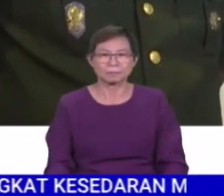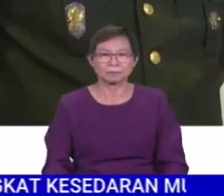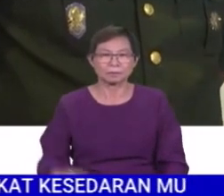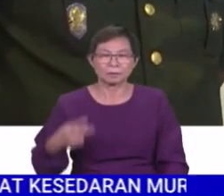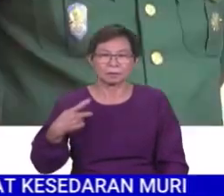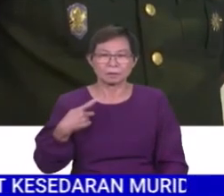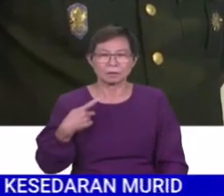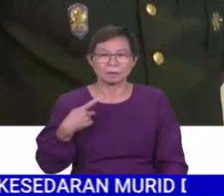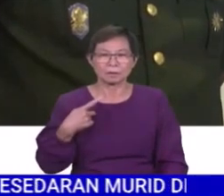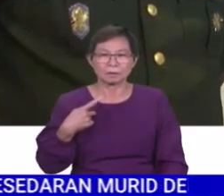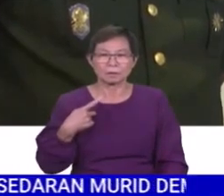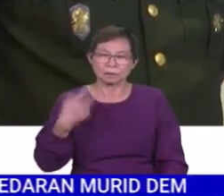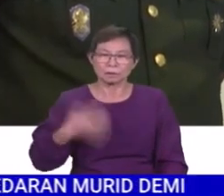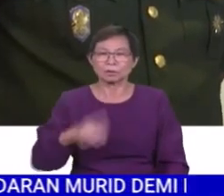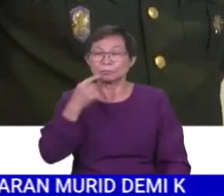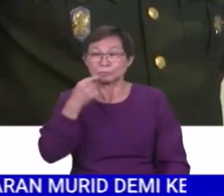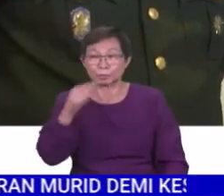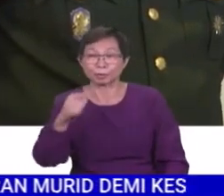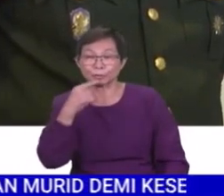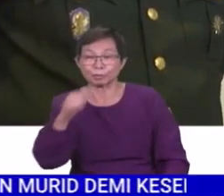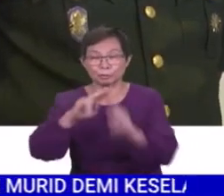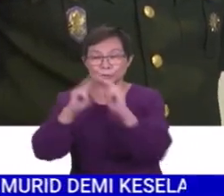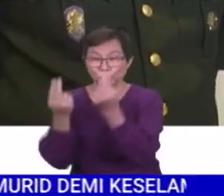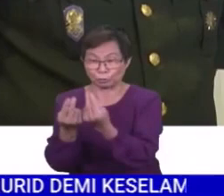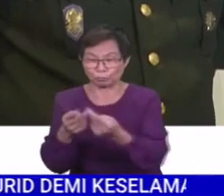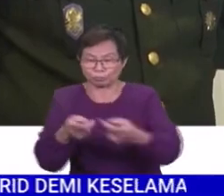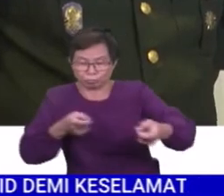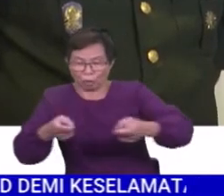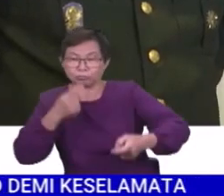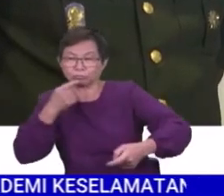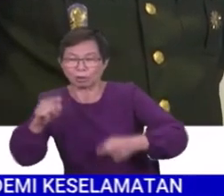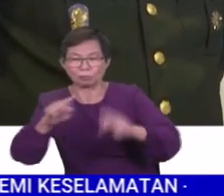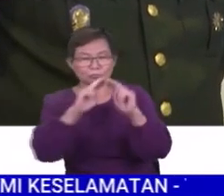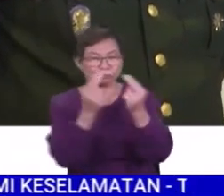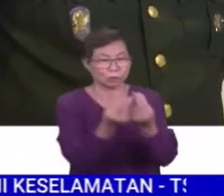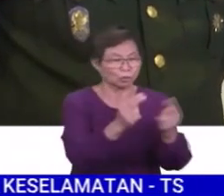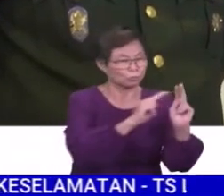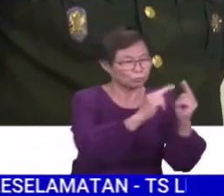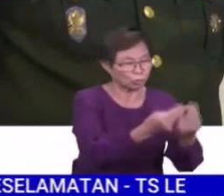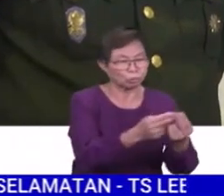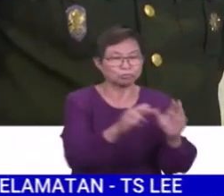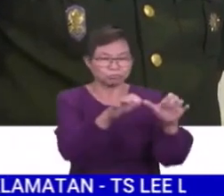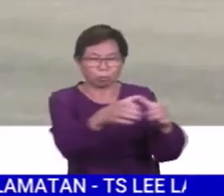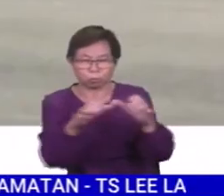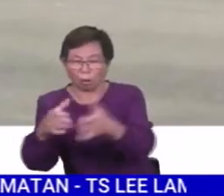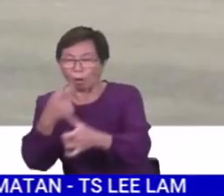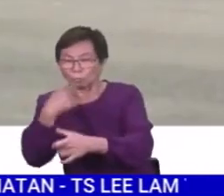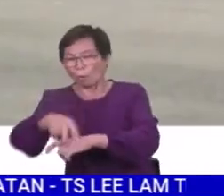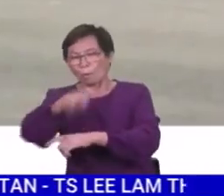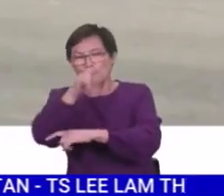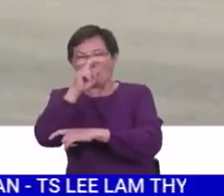beritahu dekat unit-unit yang membuat pengawalan ini untuk memperketatkan lagi mereka.